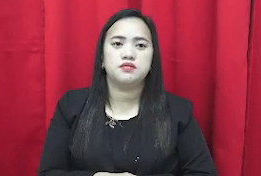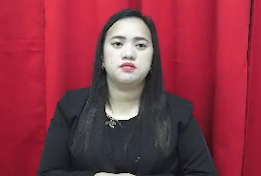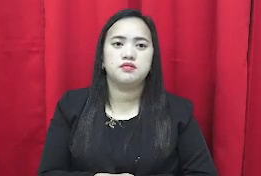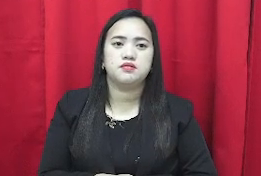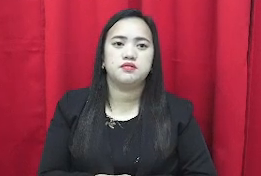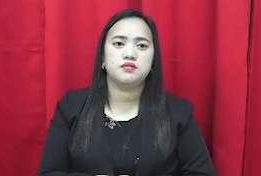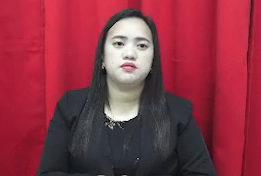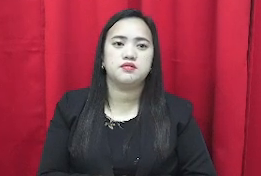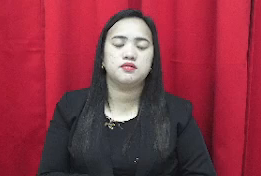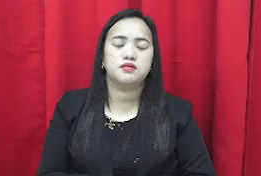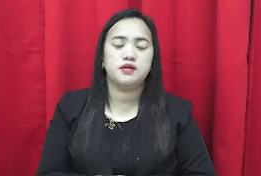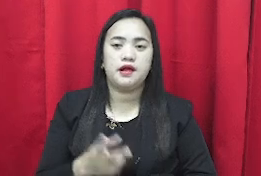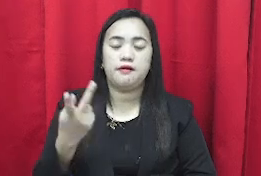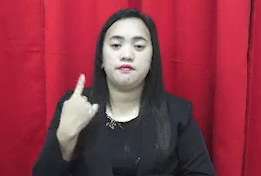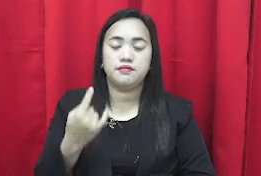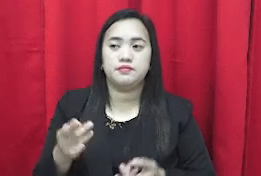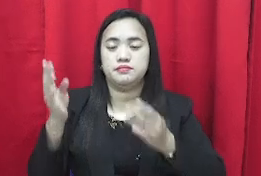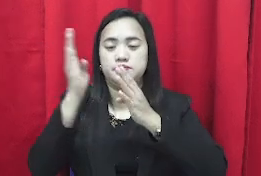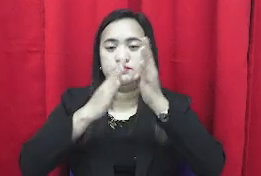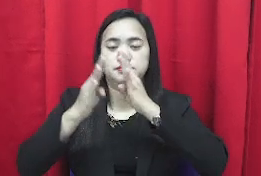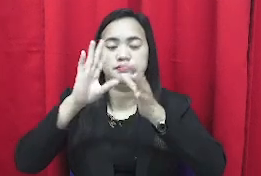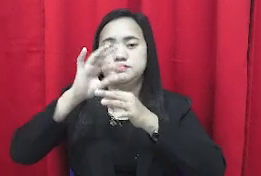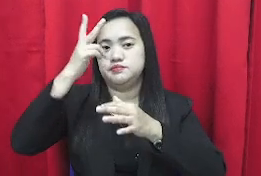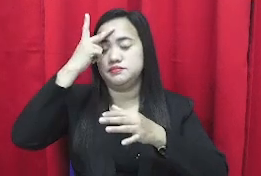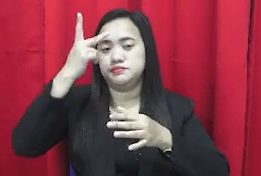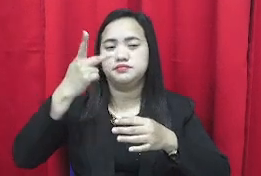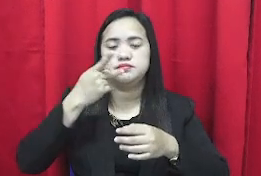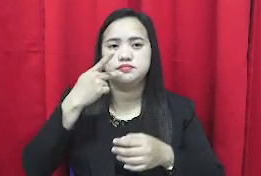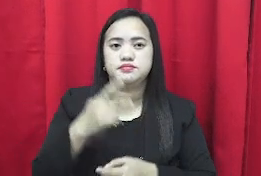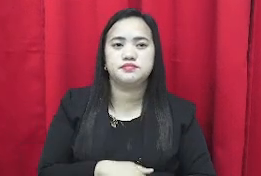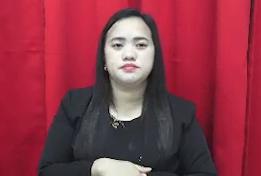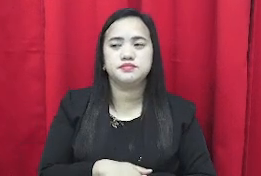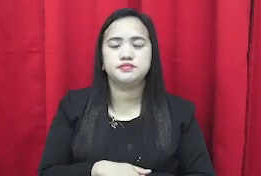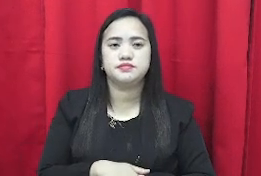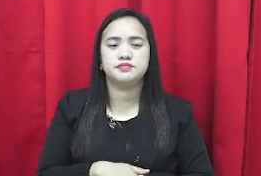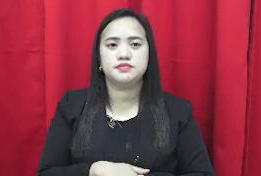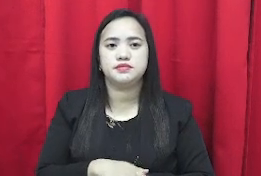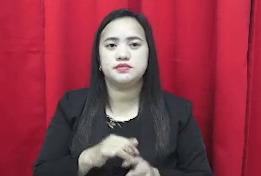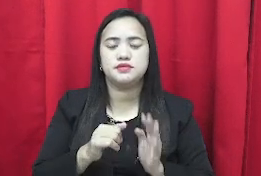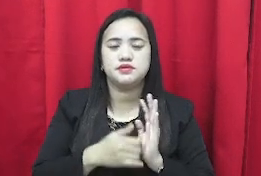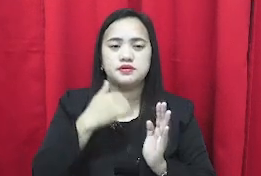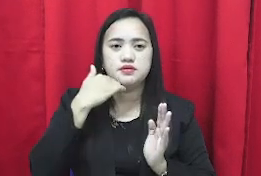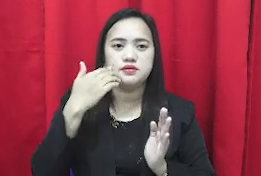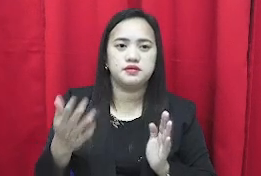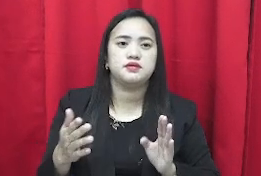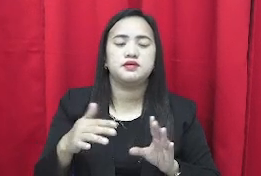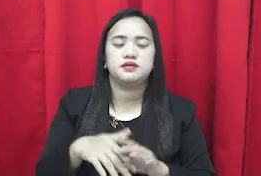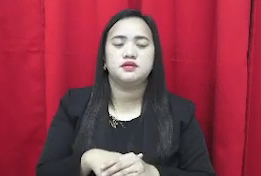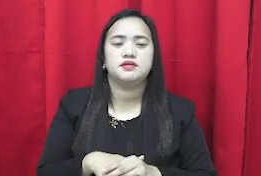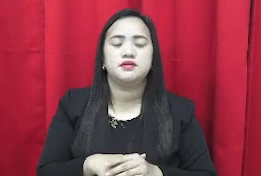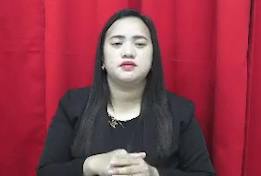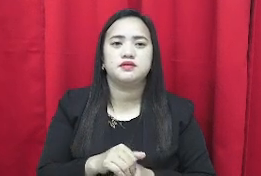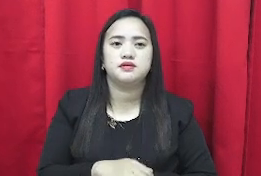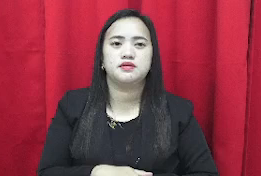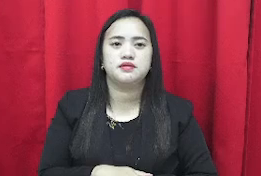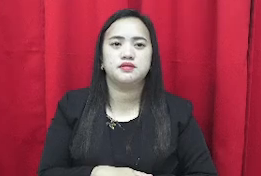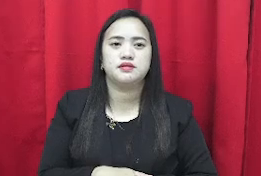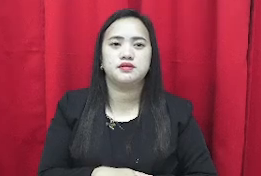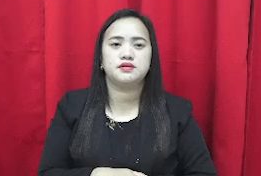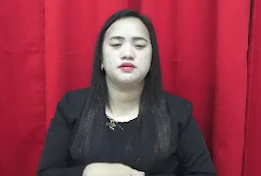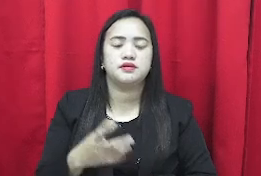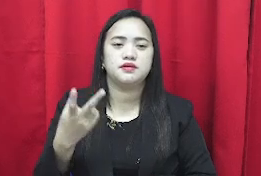ah ah ng aking magulang ay Sabi ko sa isip ko mamatay man ako sa rambulan mamomroblema